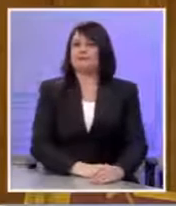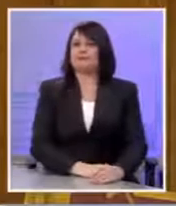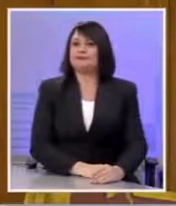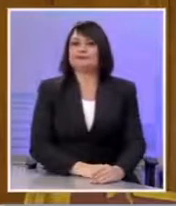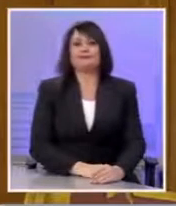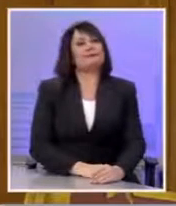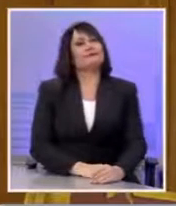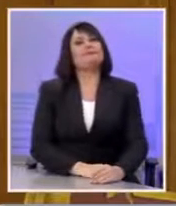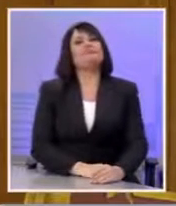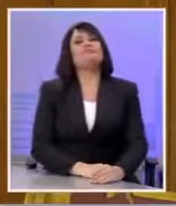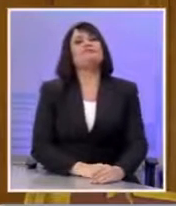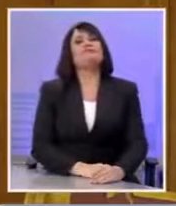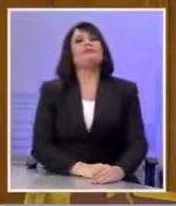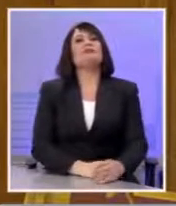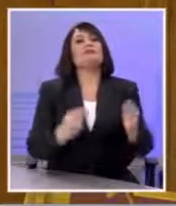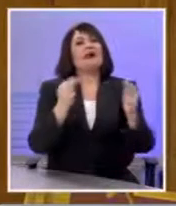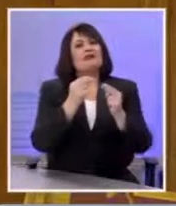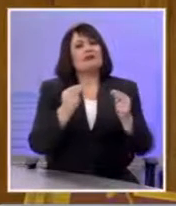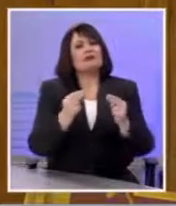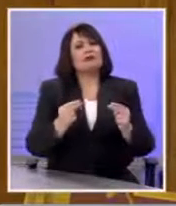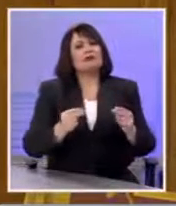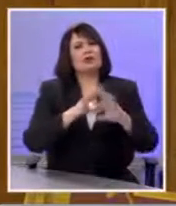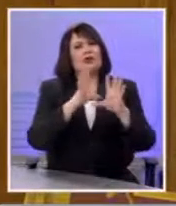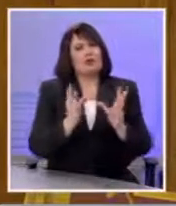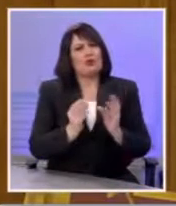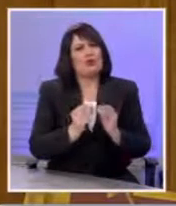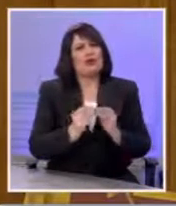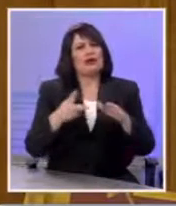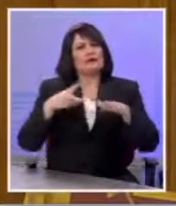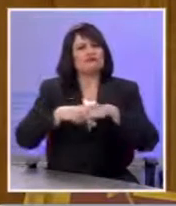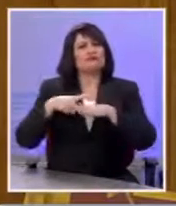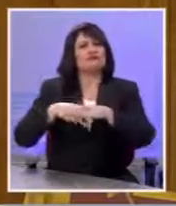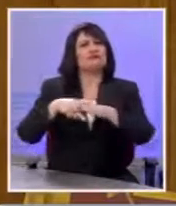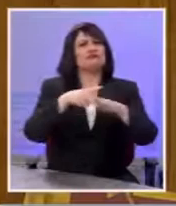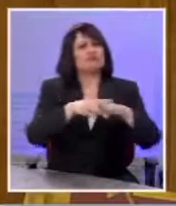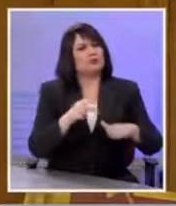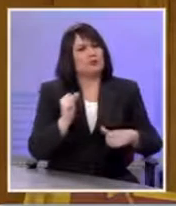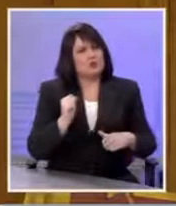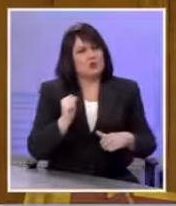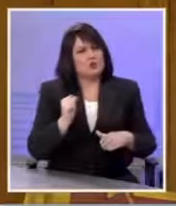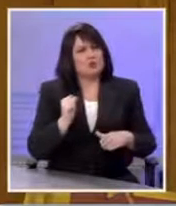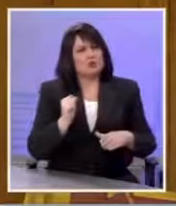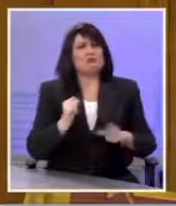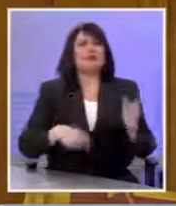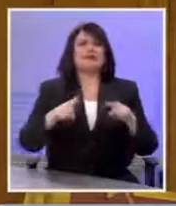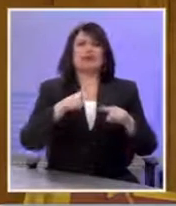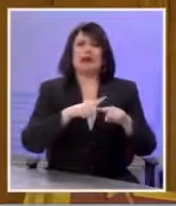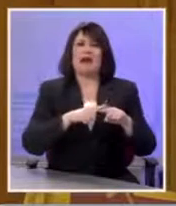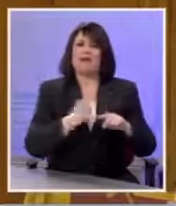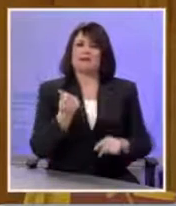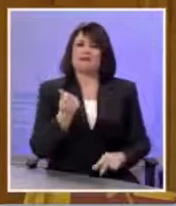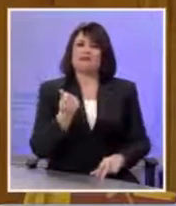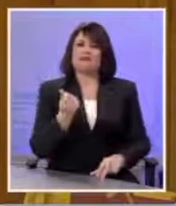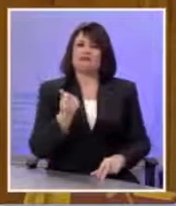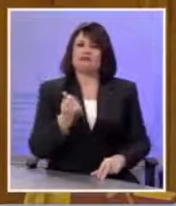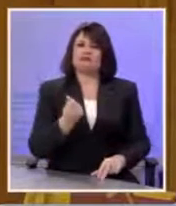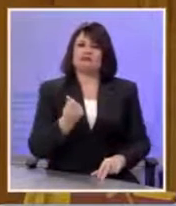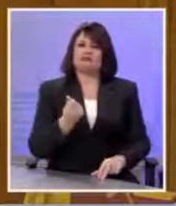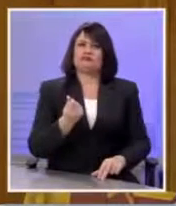Με αυτά τα δεδομένα η πιστοληπτική ικανότητα της χώρας αναμένεται να